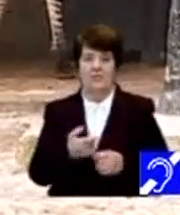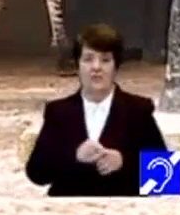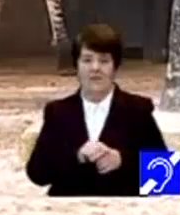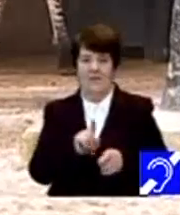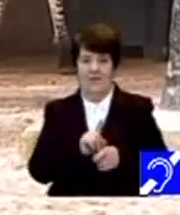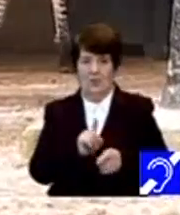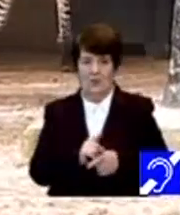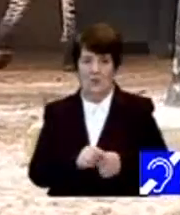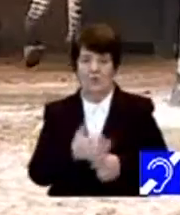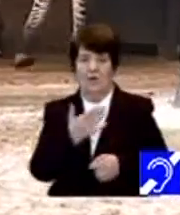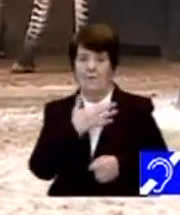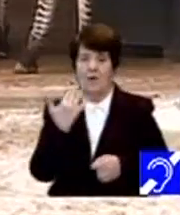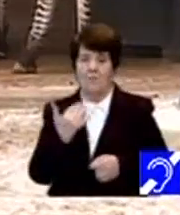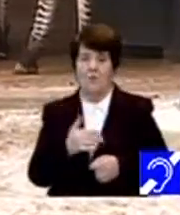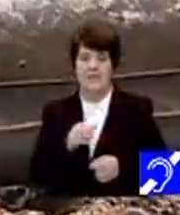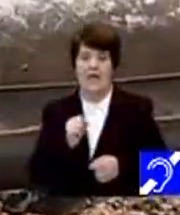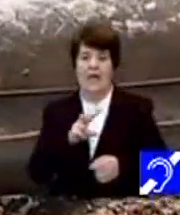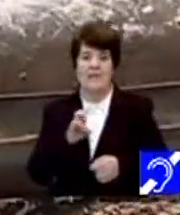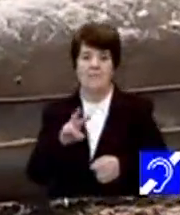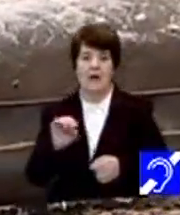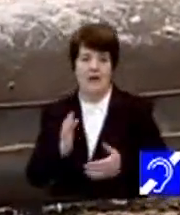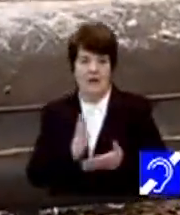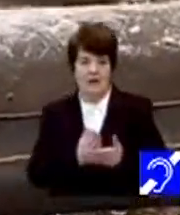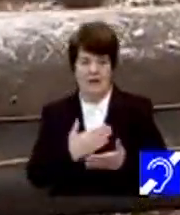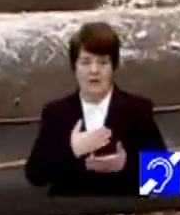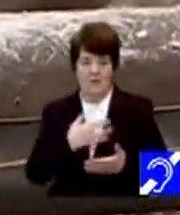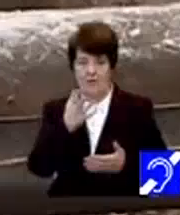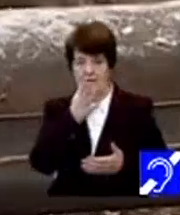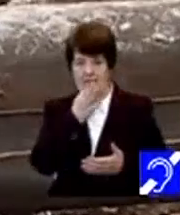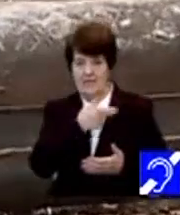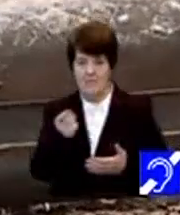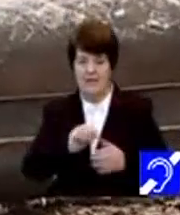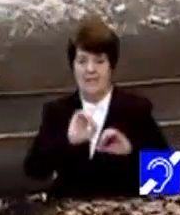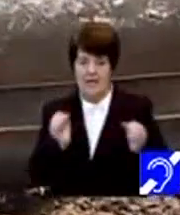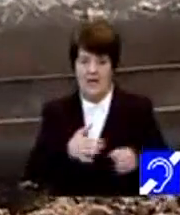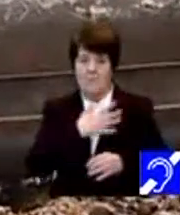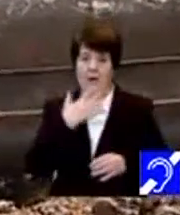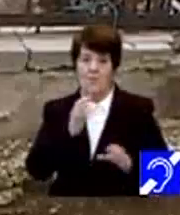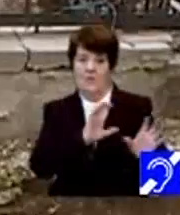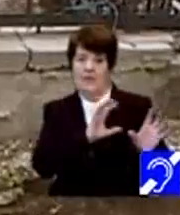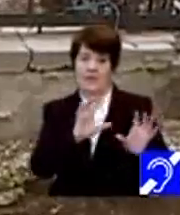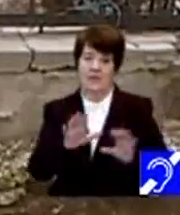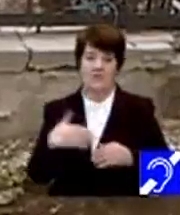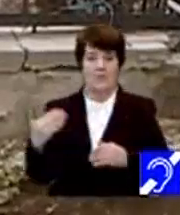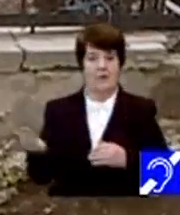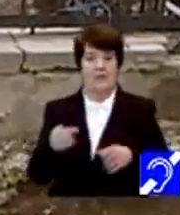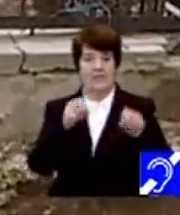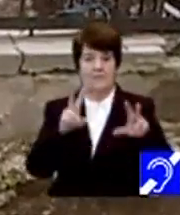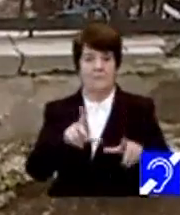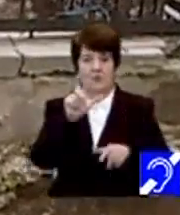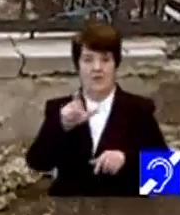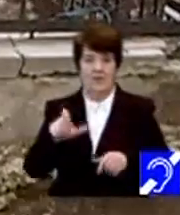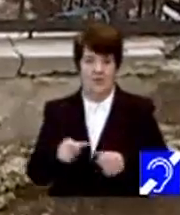Zebrele sunt și ele mai pasive. Deși mai multe specii de animale s-au aclimatizat la noi, pe timp de iarnă au nevoie totuși de mai multă grijă din